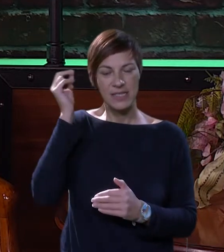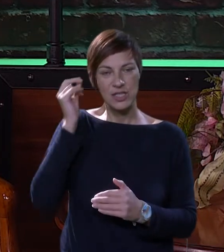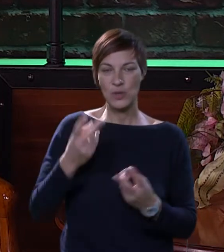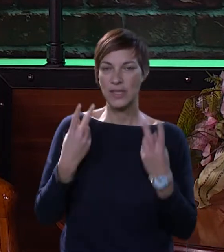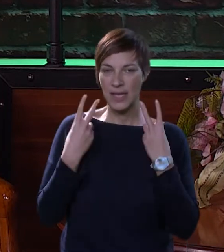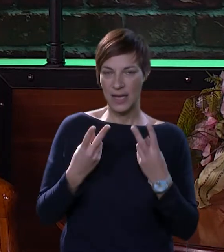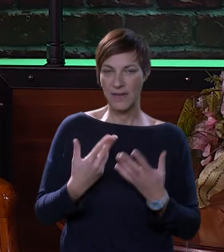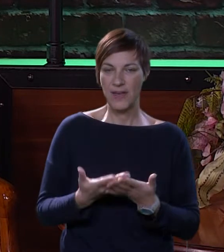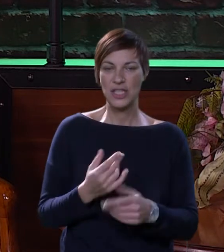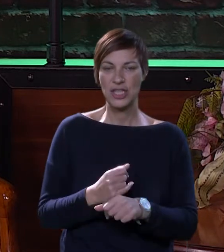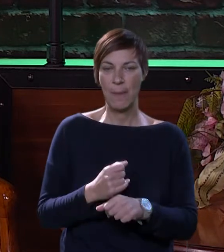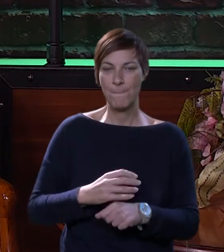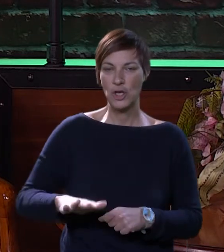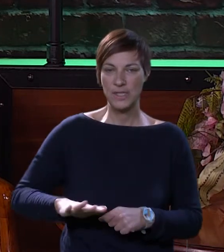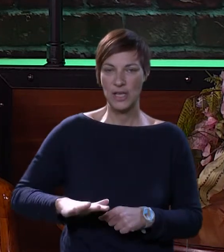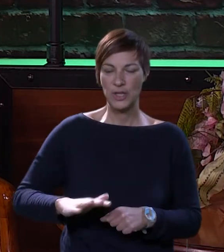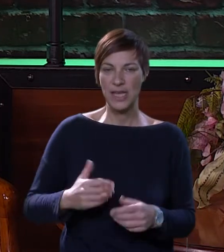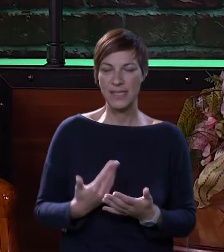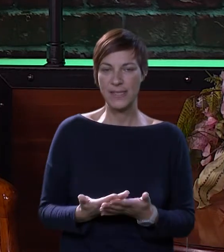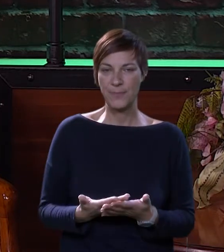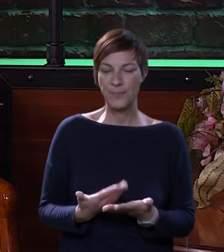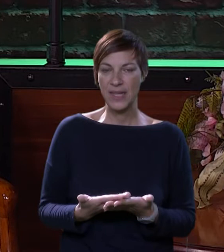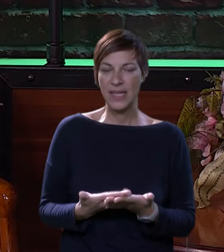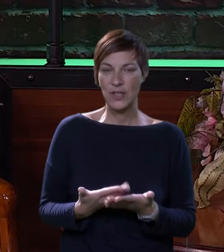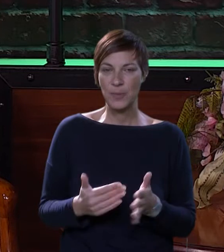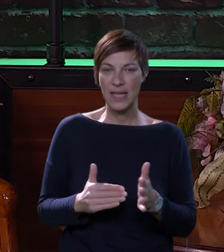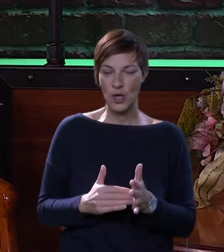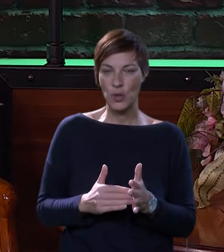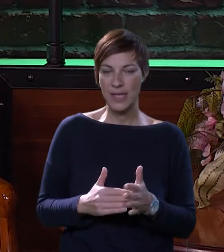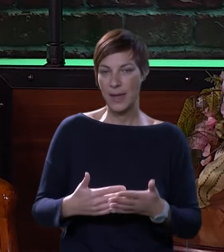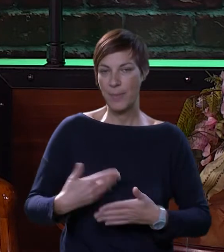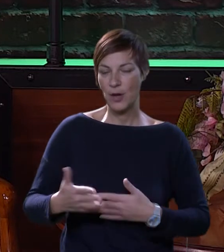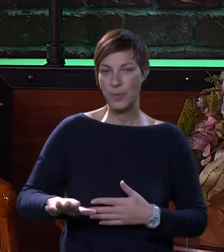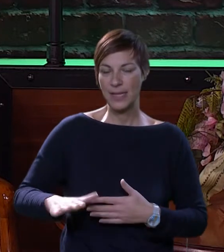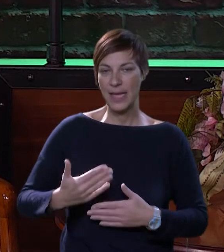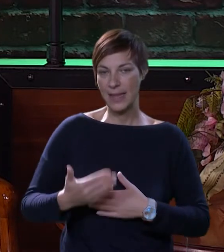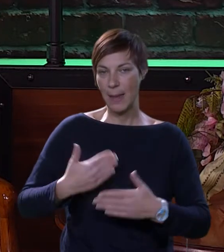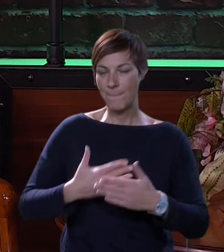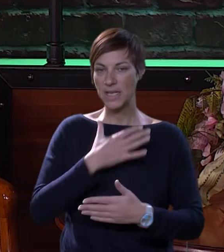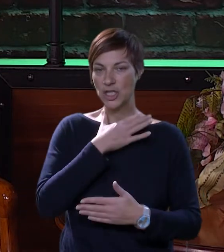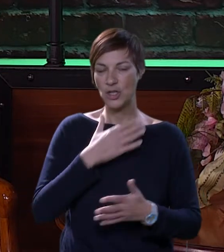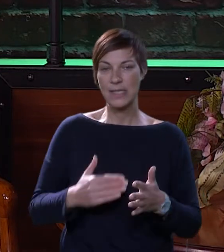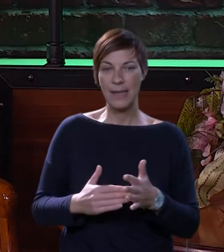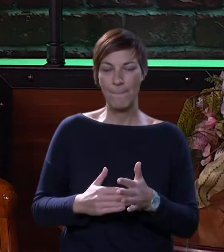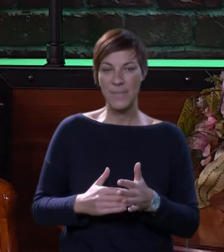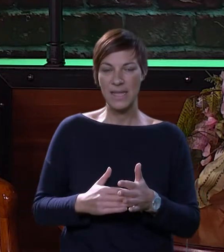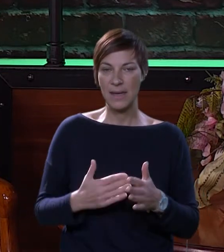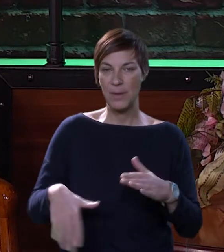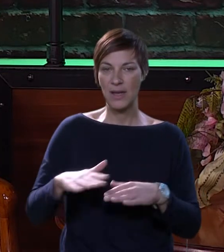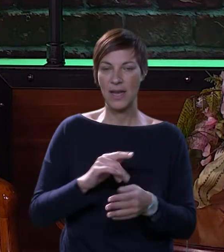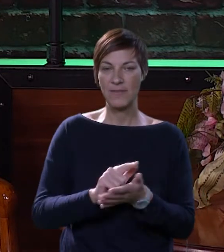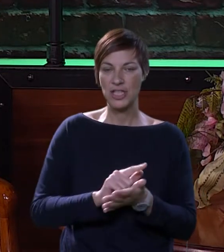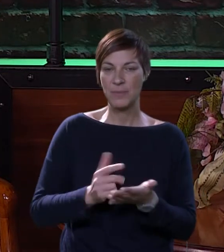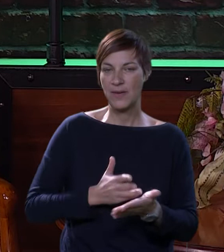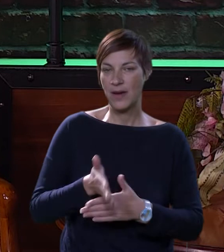da je to najvažniji posao djece. I zaista bi to tako i trebalo biti. Dijete predškolske dobi bi trebalo